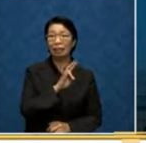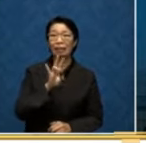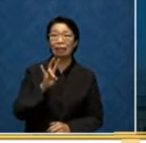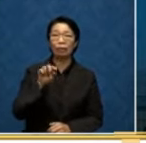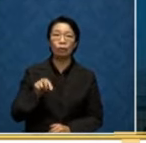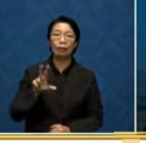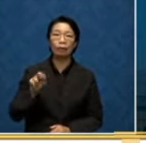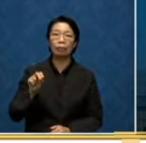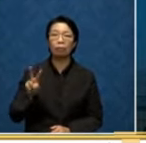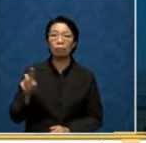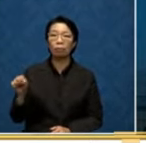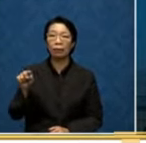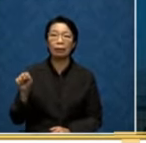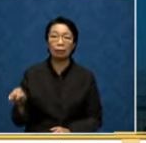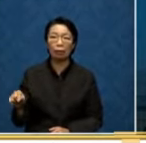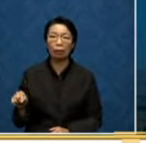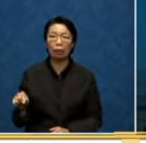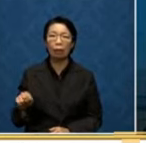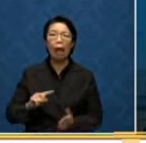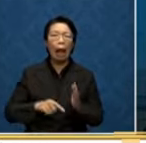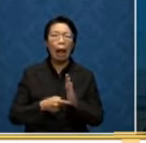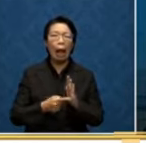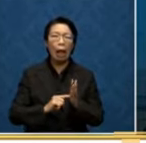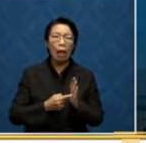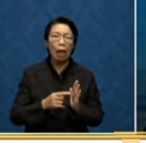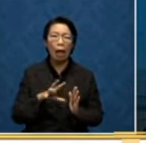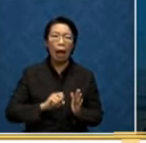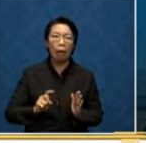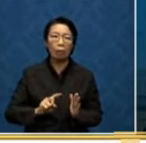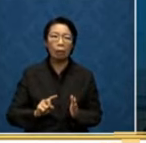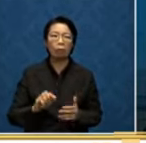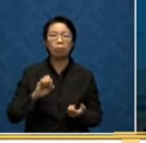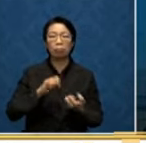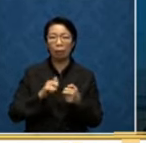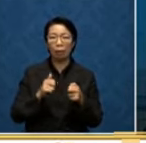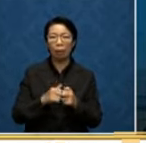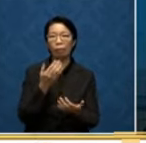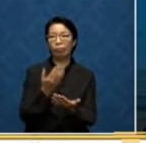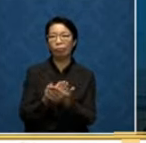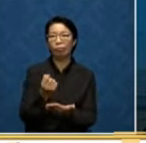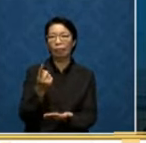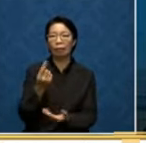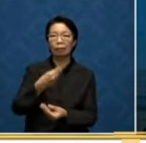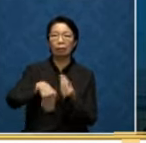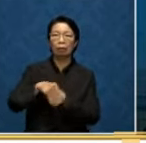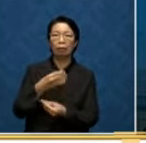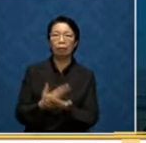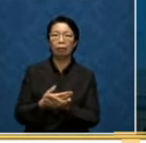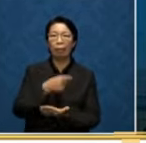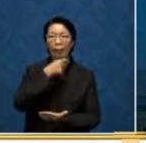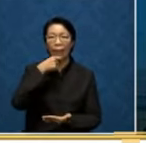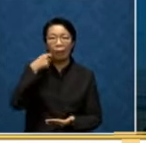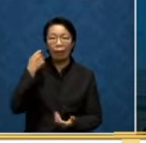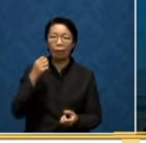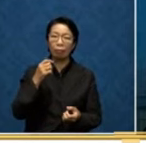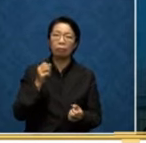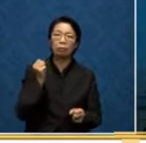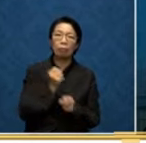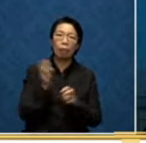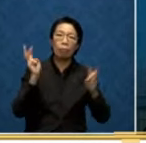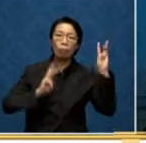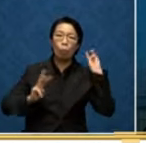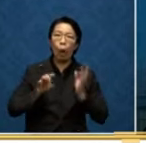77.32%จะเกิดจากภาวะเศรษฐกิจล้มเหลวตกงาน